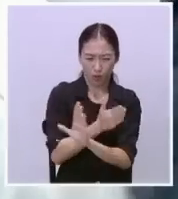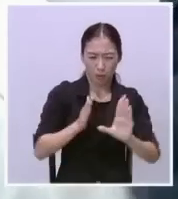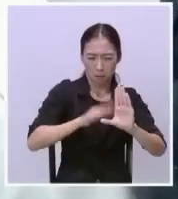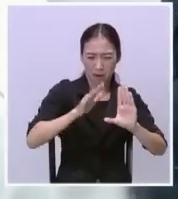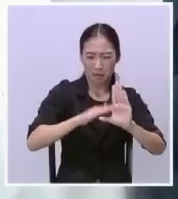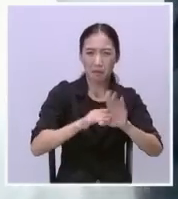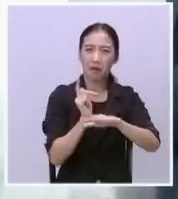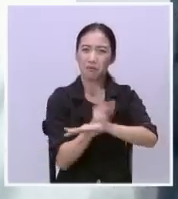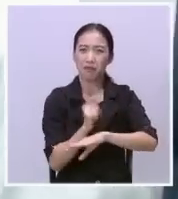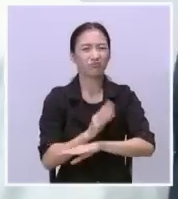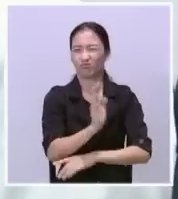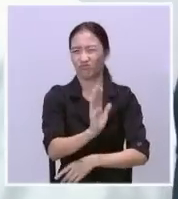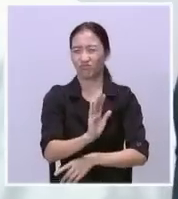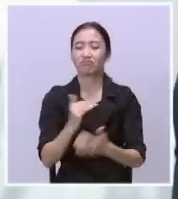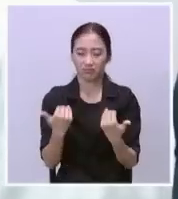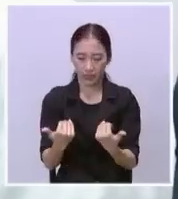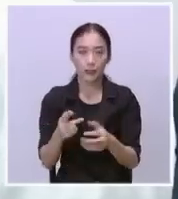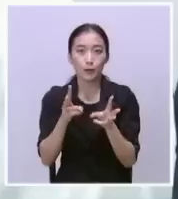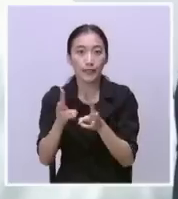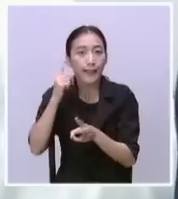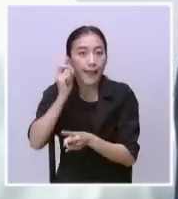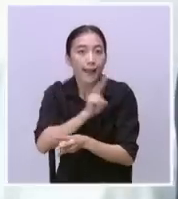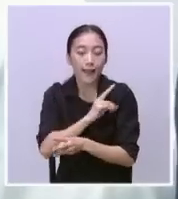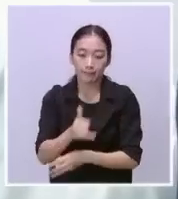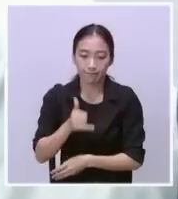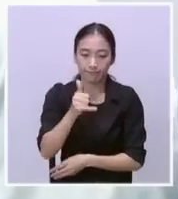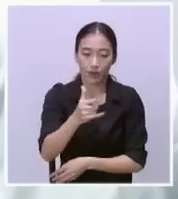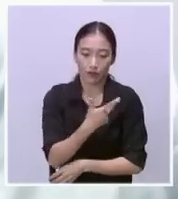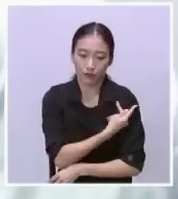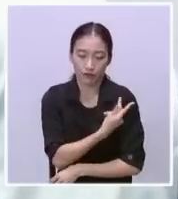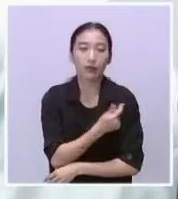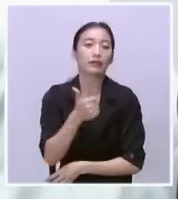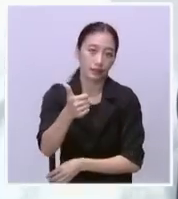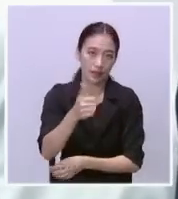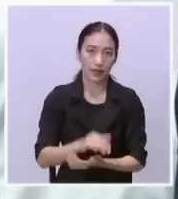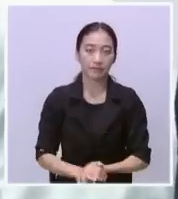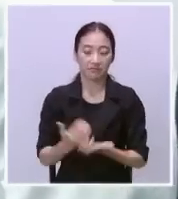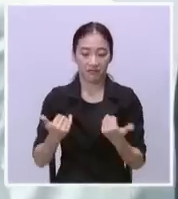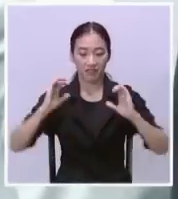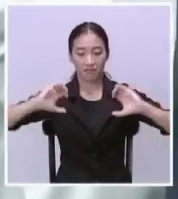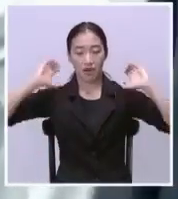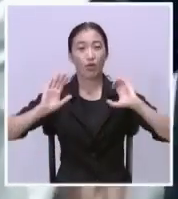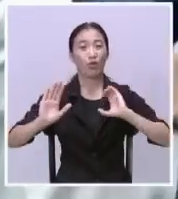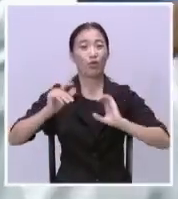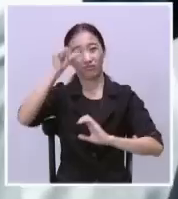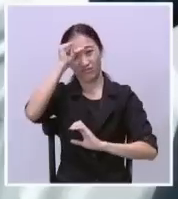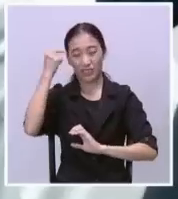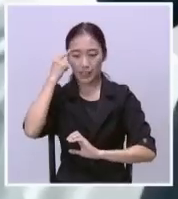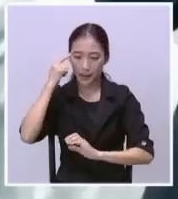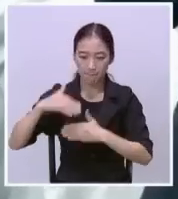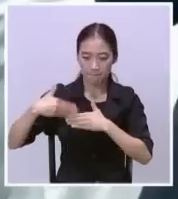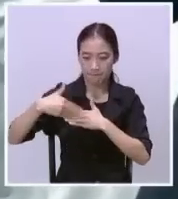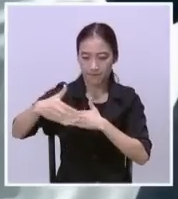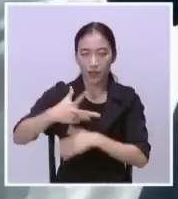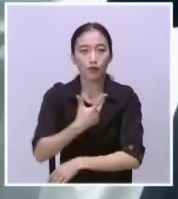อันนี้เป็นมาตรการใหม่ล่าสุดค่ะทีนี้รัฐบาลอินเดียจำเป็นต้องเร่งเดินเครื่องในการฉีดวัคซีนเพราะว่าตั้งแต่เปิดตัวโครงการฉีดวัคซีนมา2เดือน